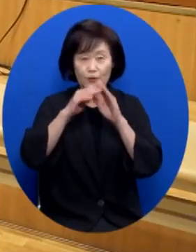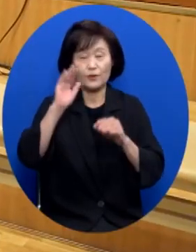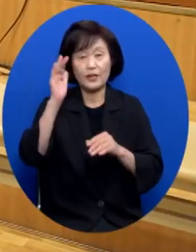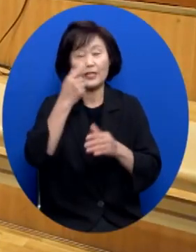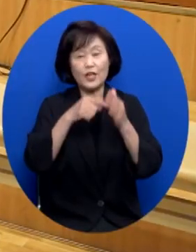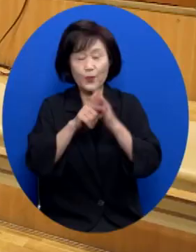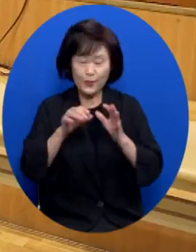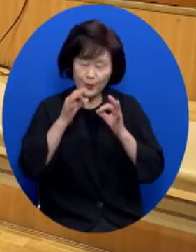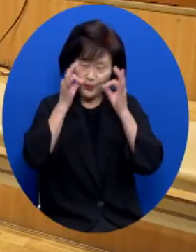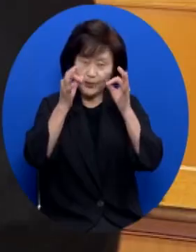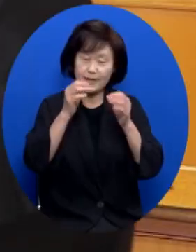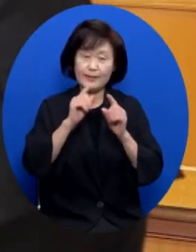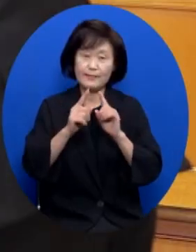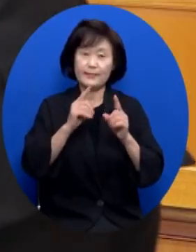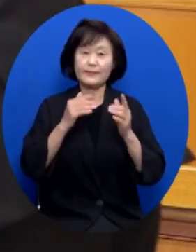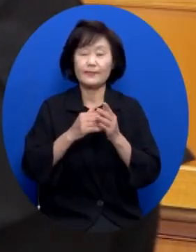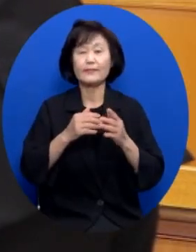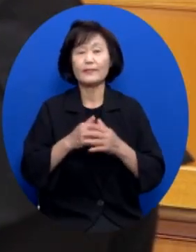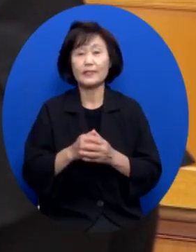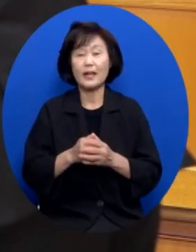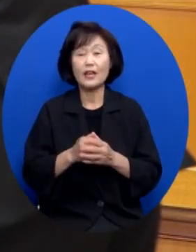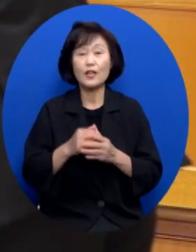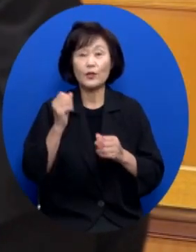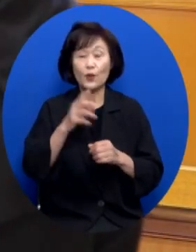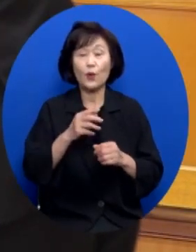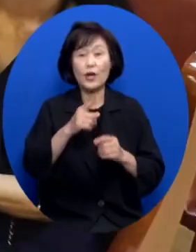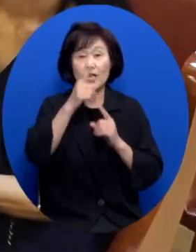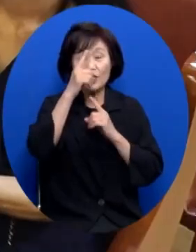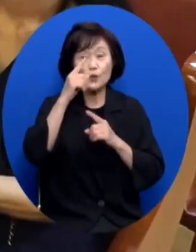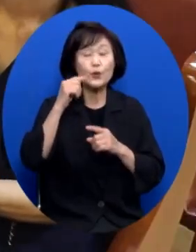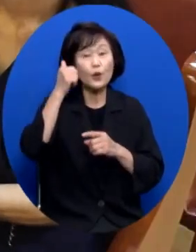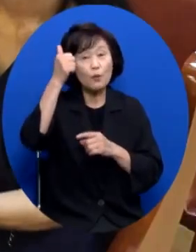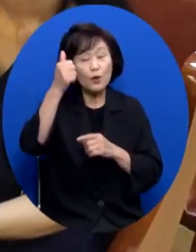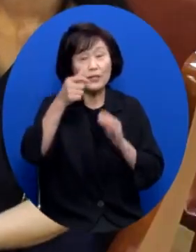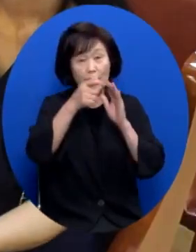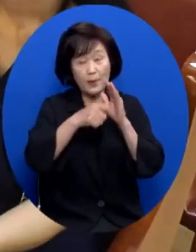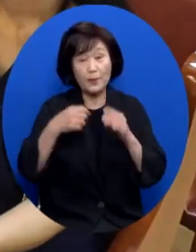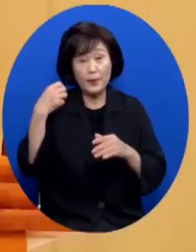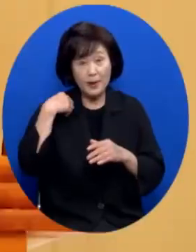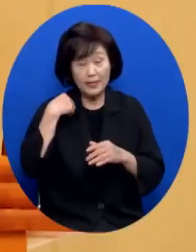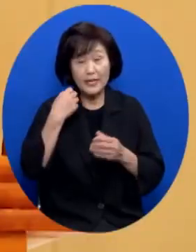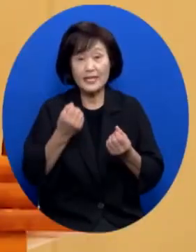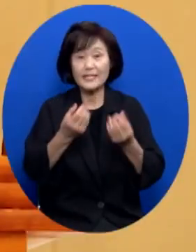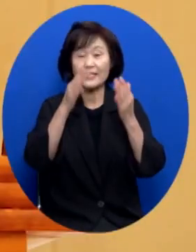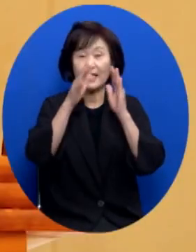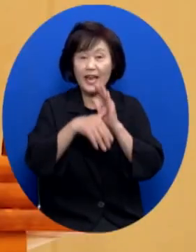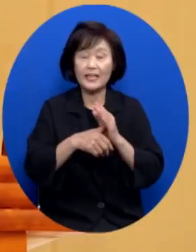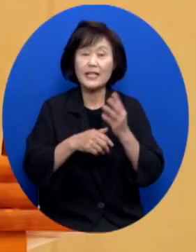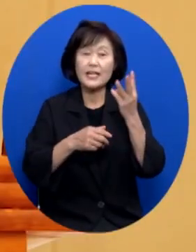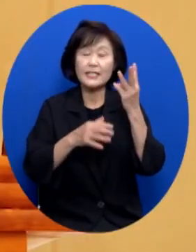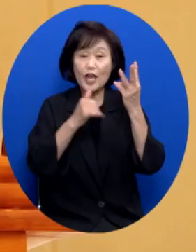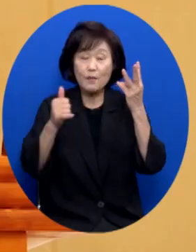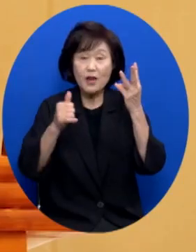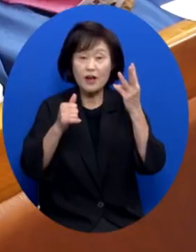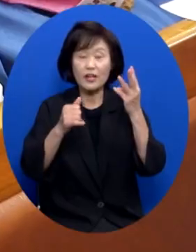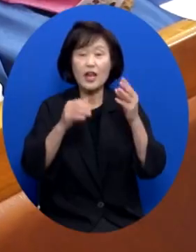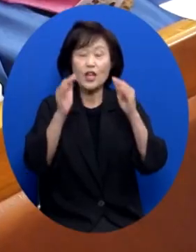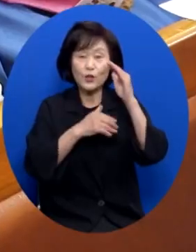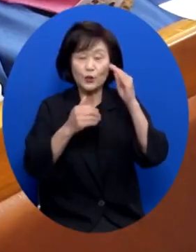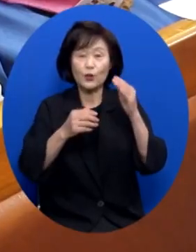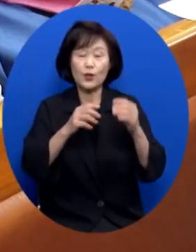최선을 다하겠다고 인사했습니다. 더불어 이진구 목사의 인도로 이어진 예식에서는 3명의 성도를